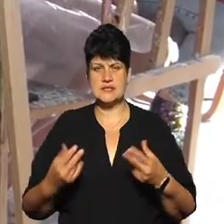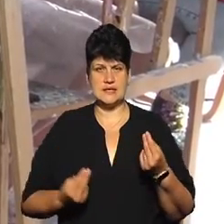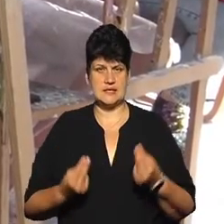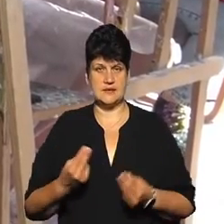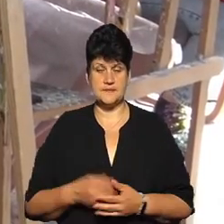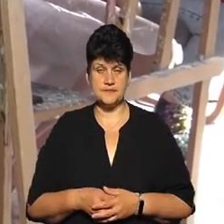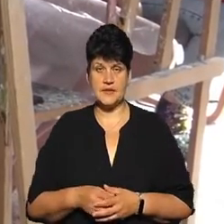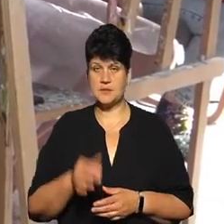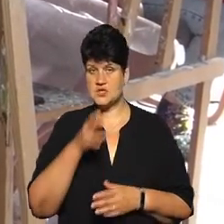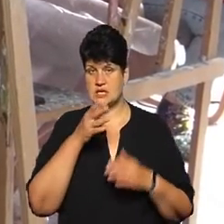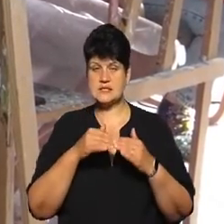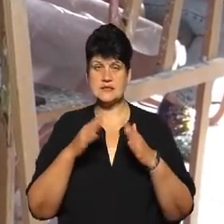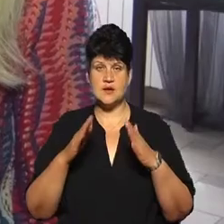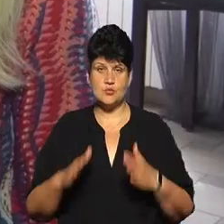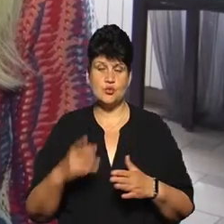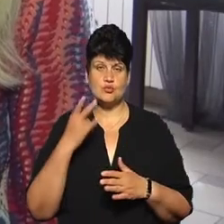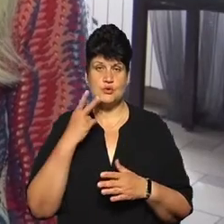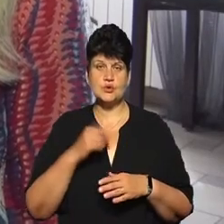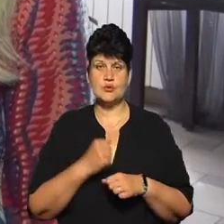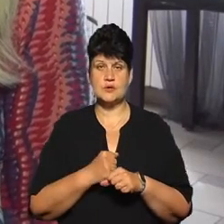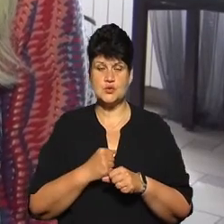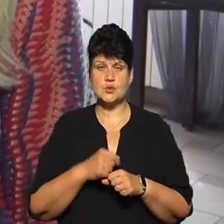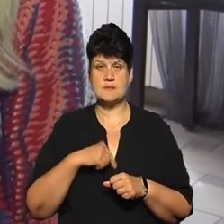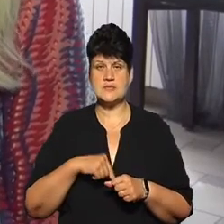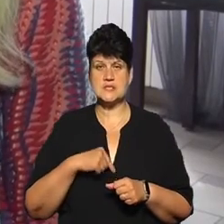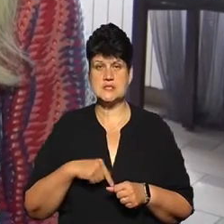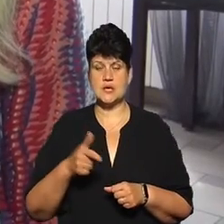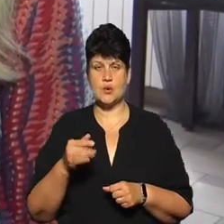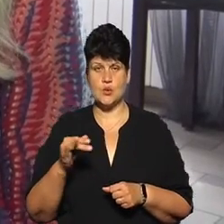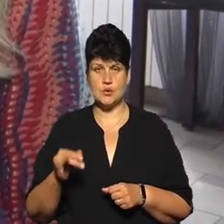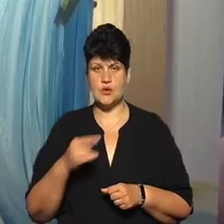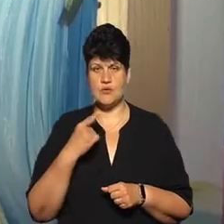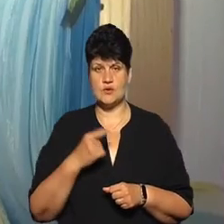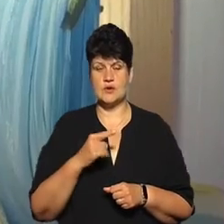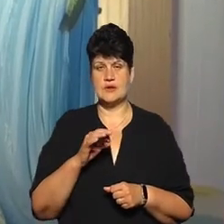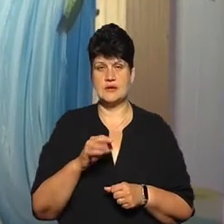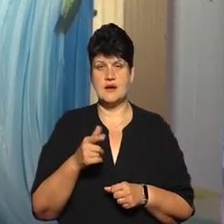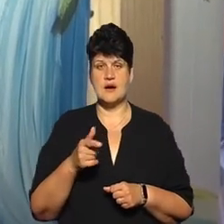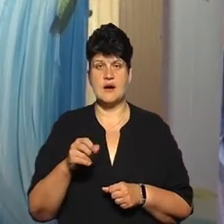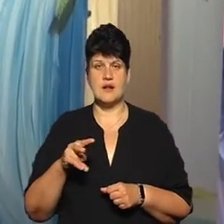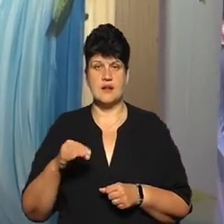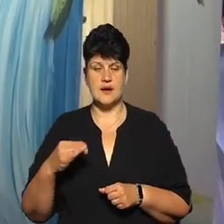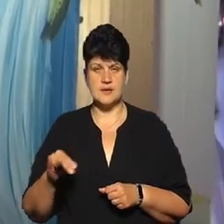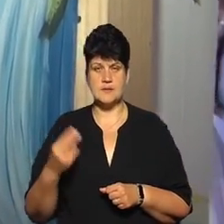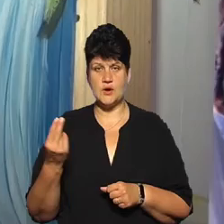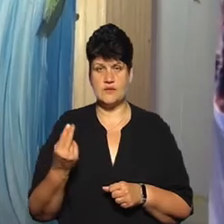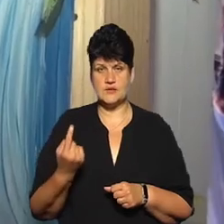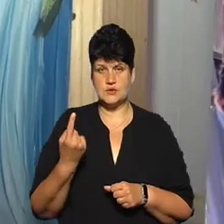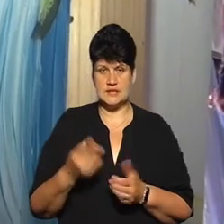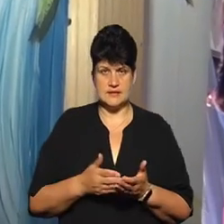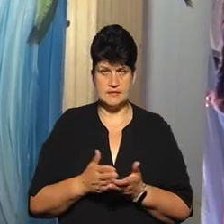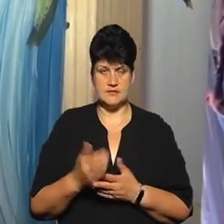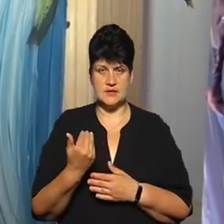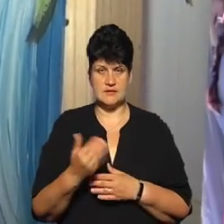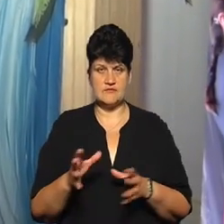табору з підлітками постійно працюють психологи, розповідає одна з них Олена Галай. Малювання – це один із напрямків їхньої взаємодії з